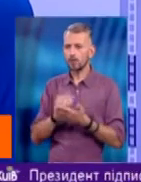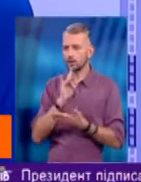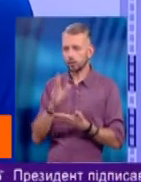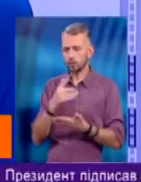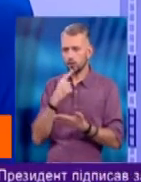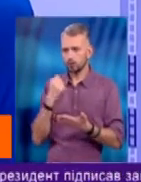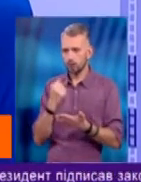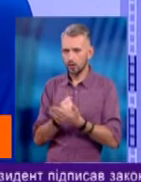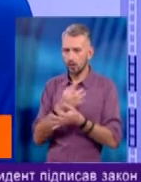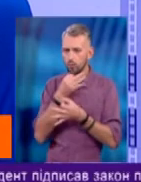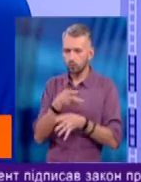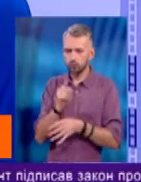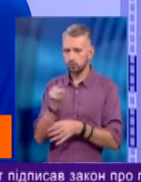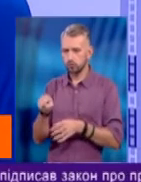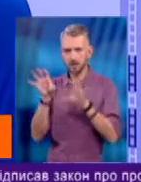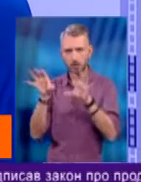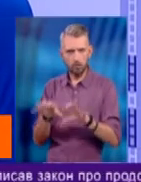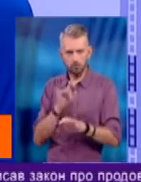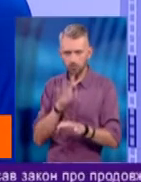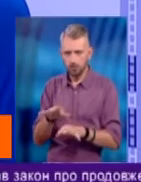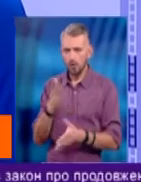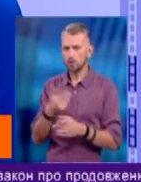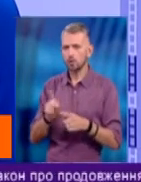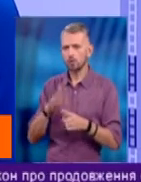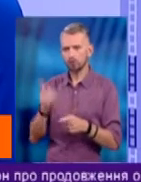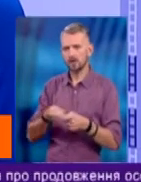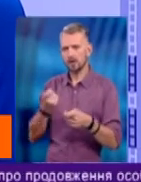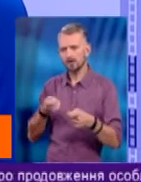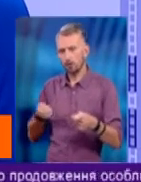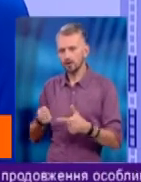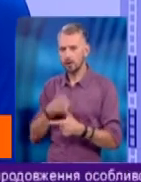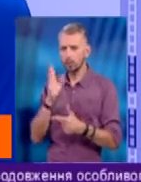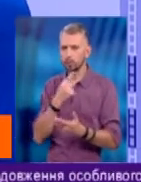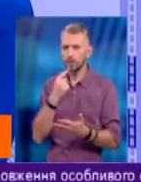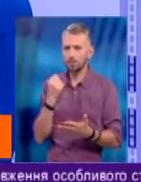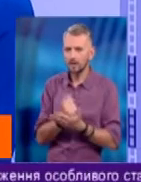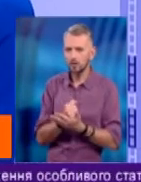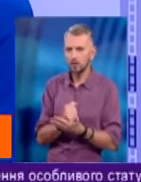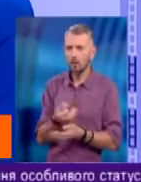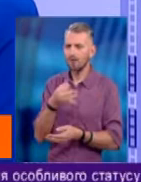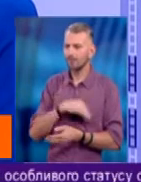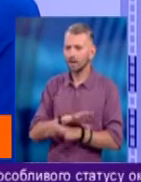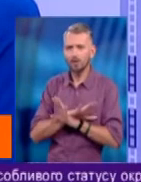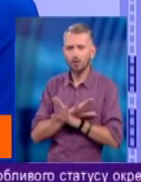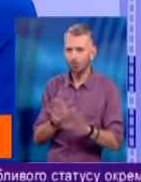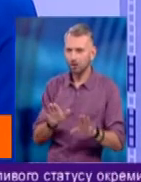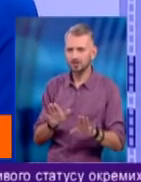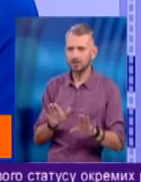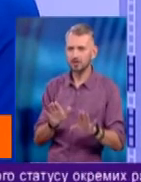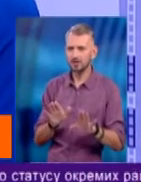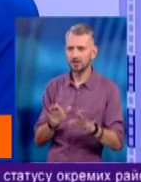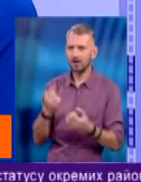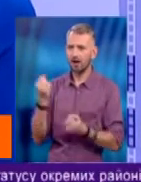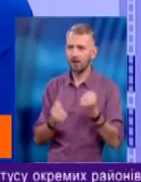прийнято будь-який закон, якщо це буде затягуватися або буде прийнято не на користь